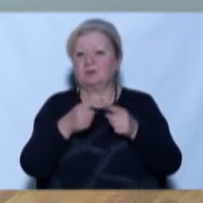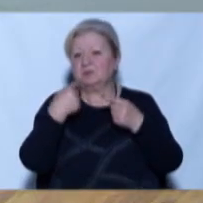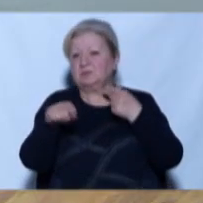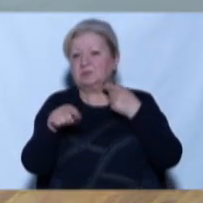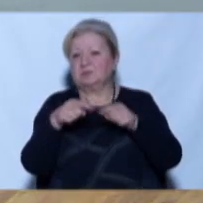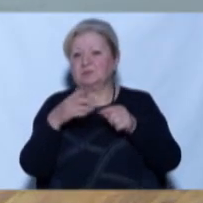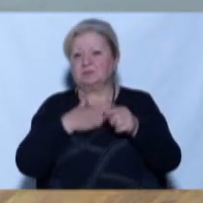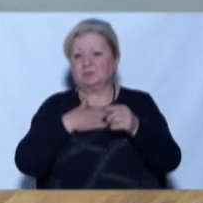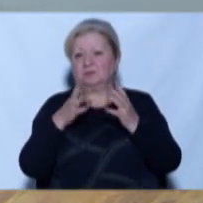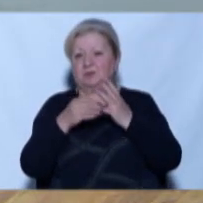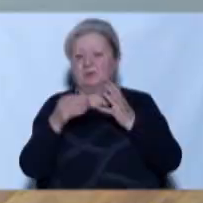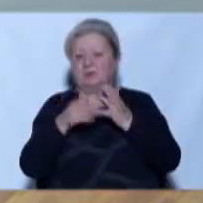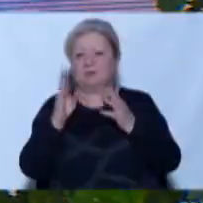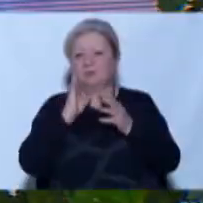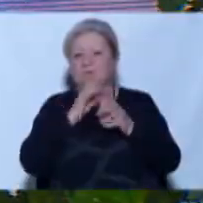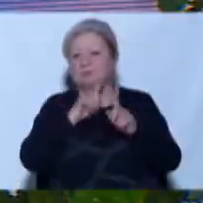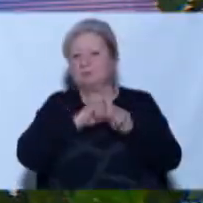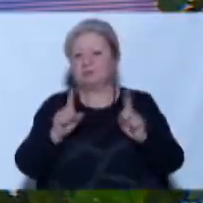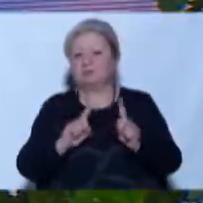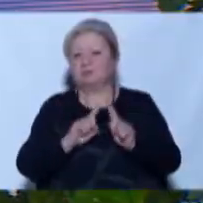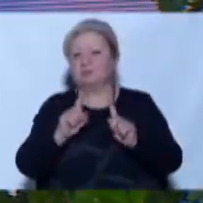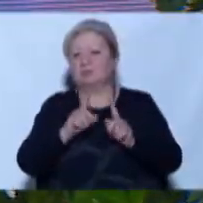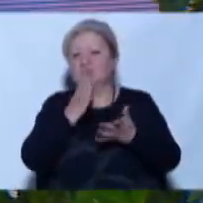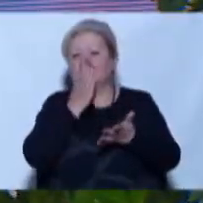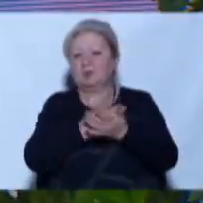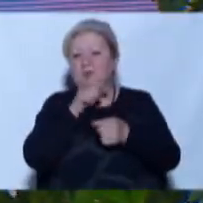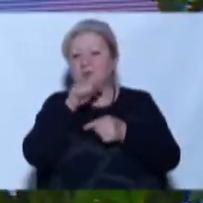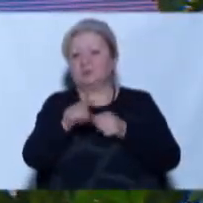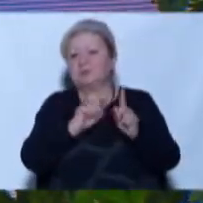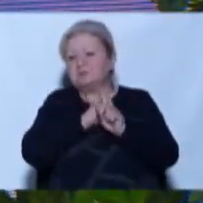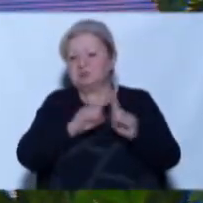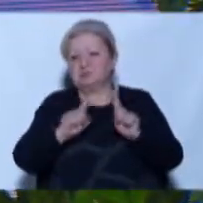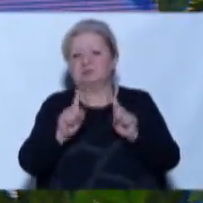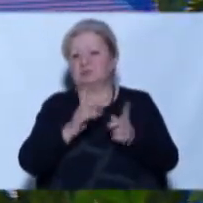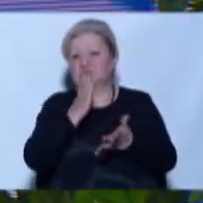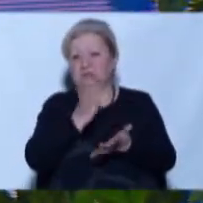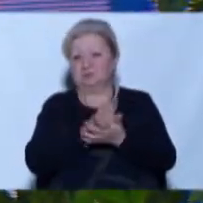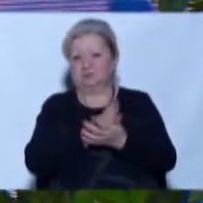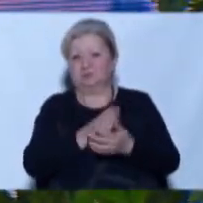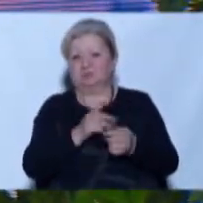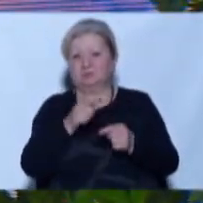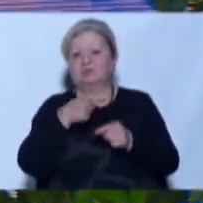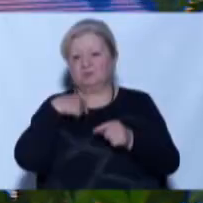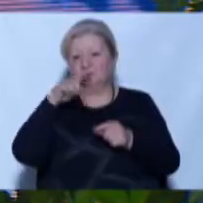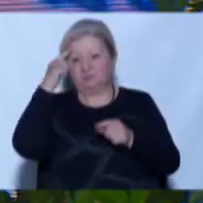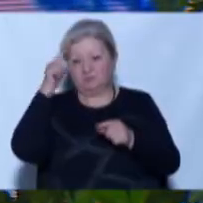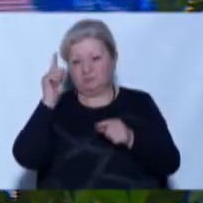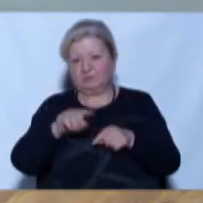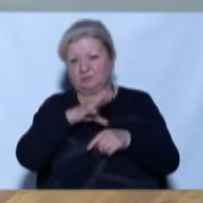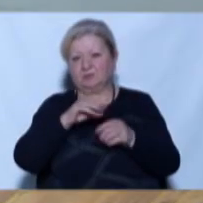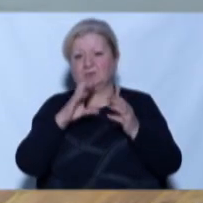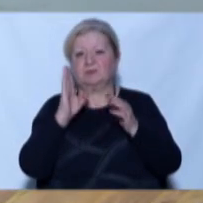განსაკუთრებული ჩვენი დედამიწა? რა სძენს მას ამ განსაკუთრებულობას? ჩვენ ვიცით, რომ